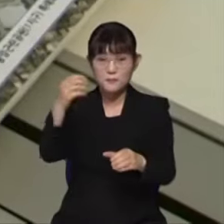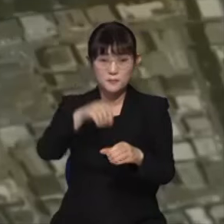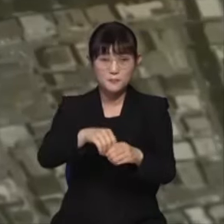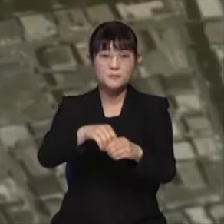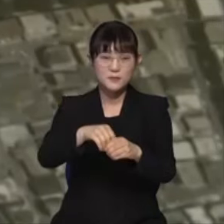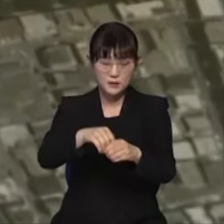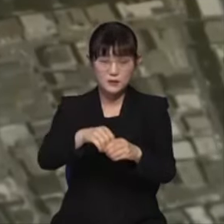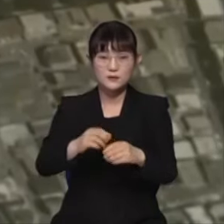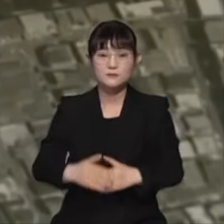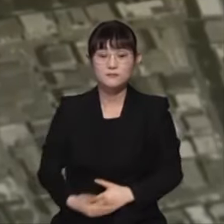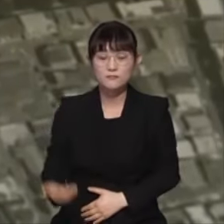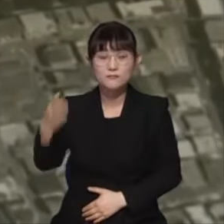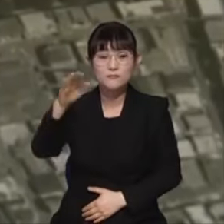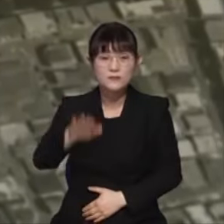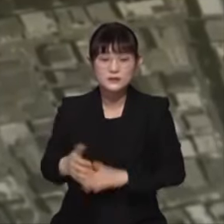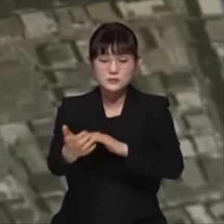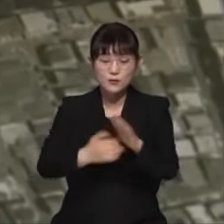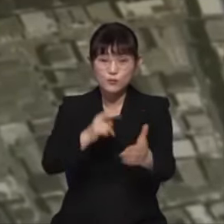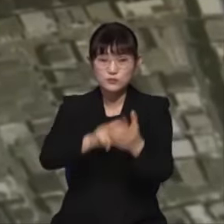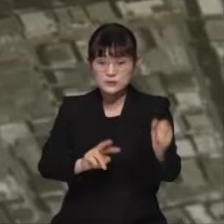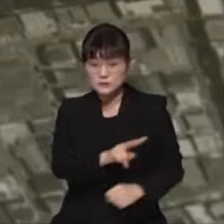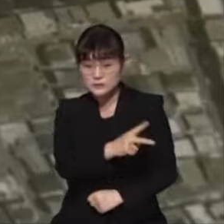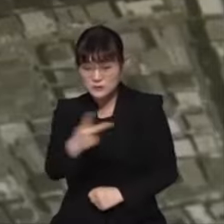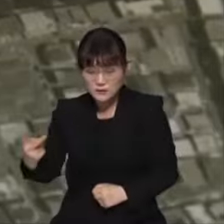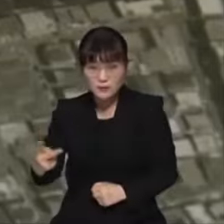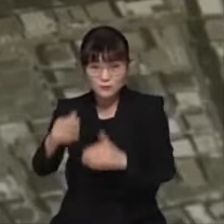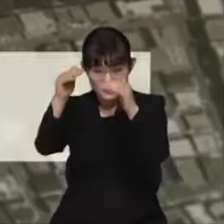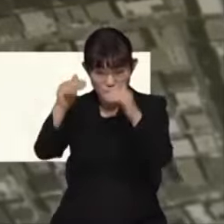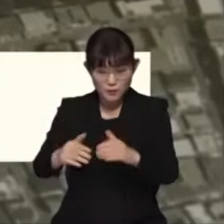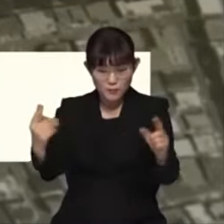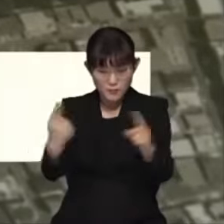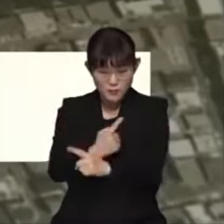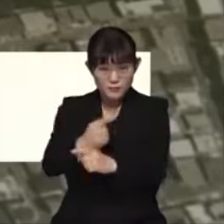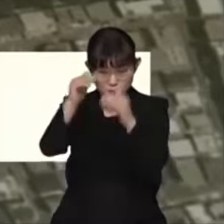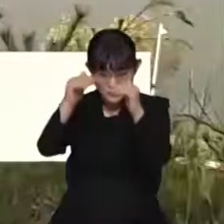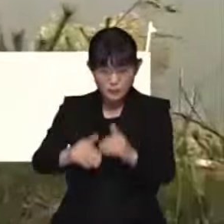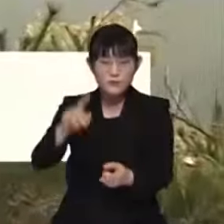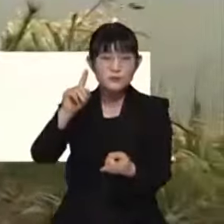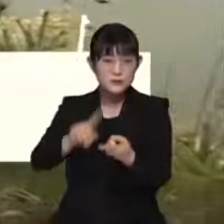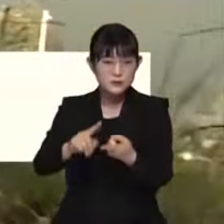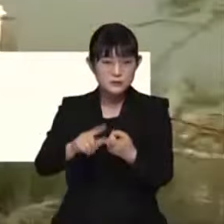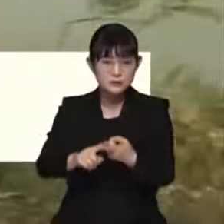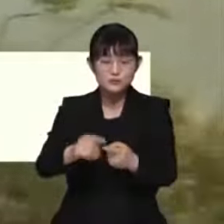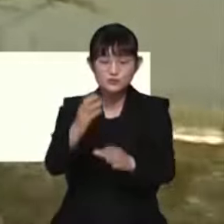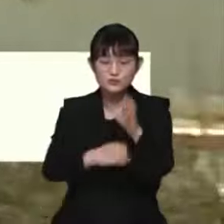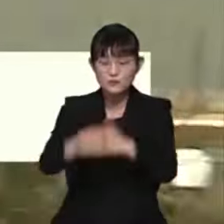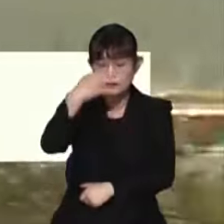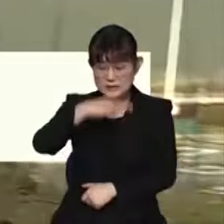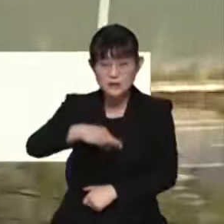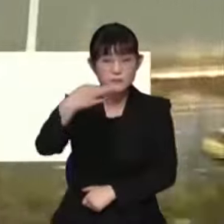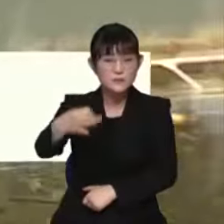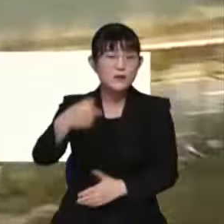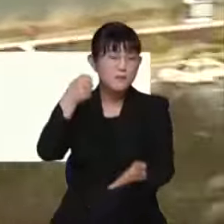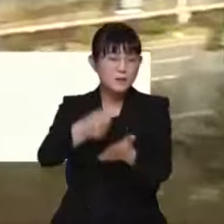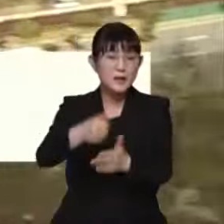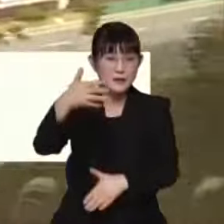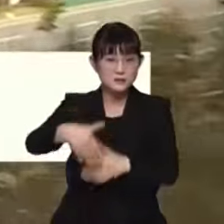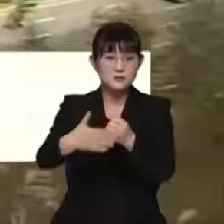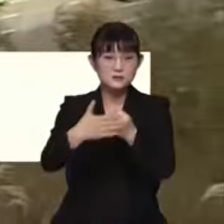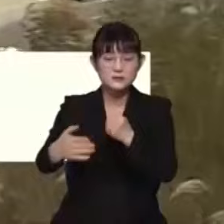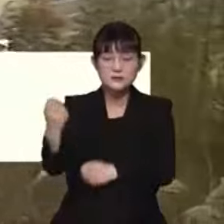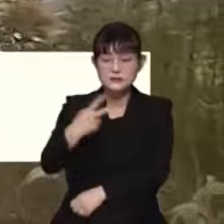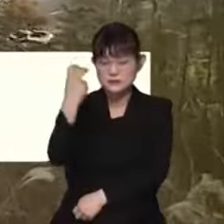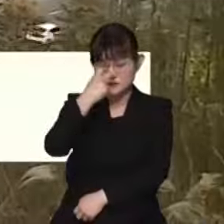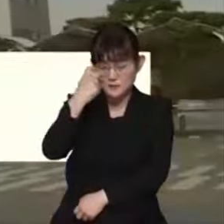있습니다. 하지만 선분양 전환을 담은 사업협약서 변경에 대해서는 추가 이익분에 대한 환수가 확정돼 있지 않다며